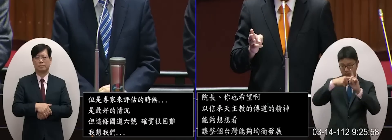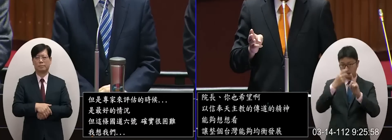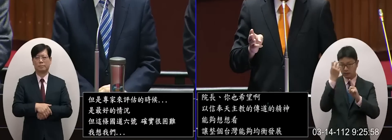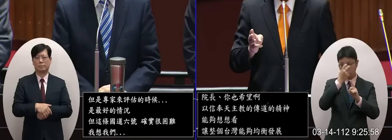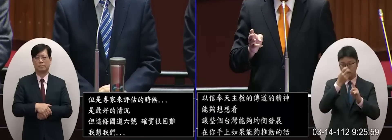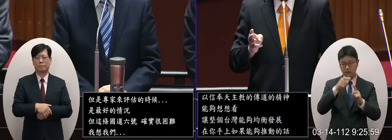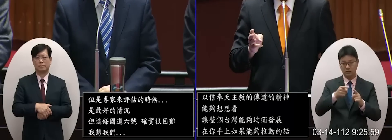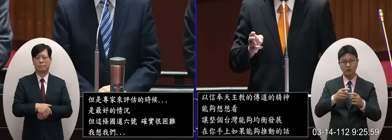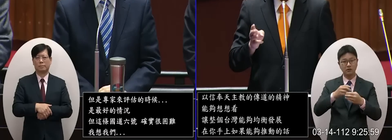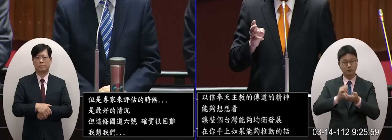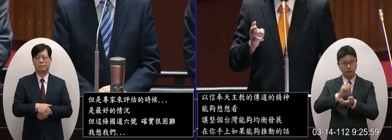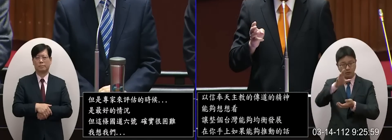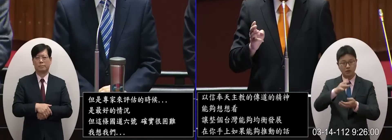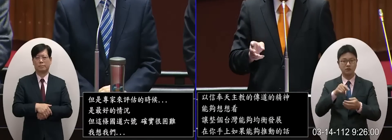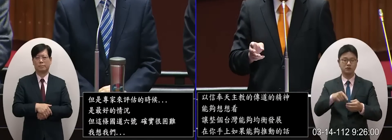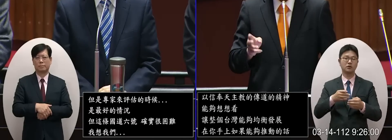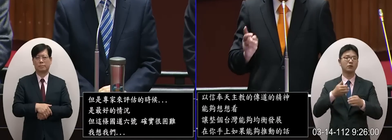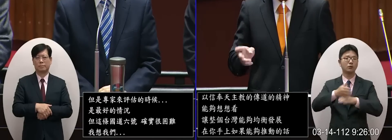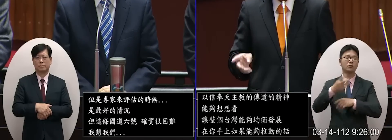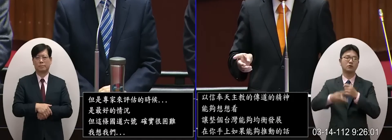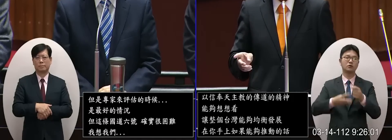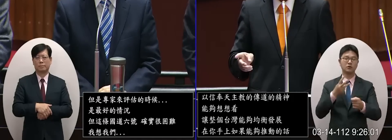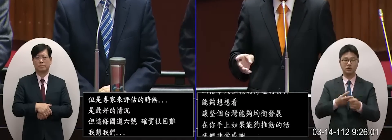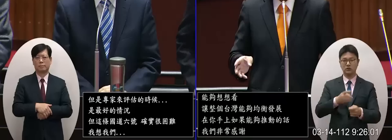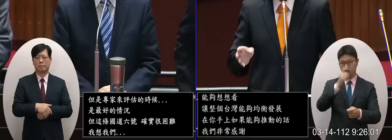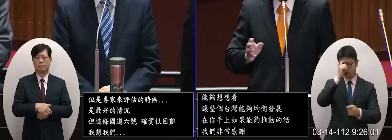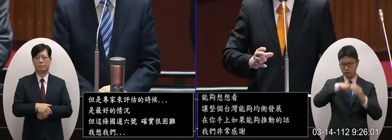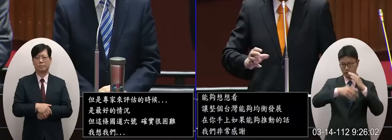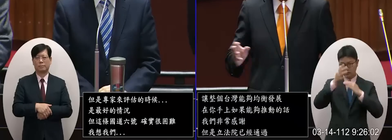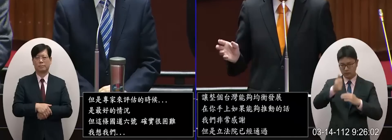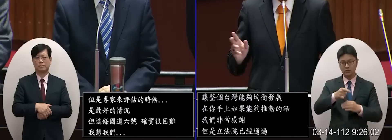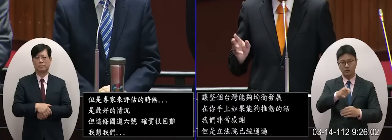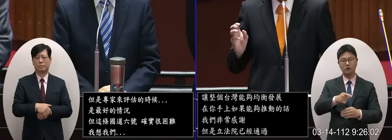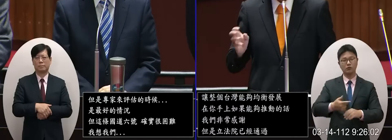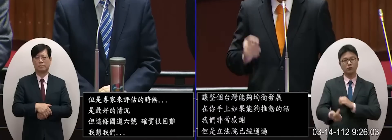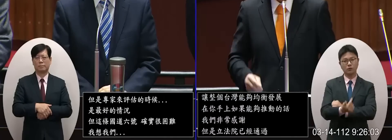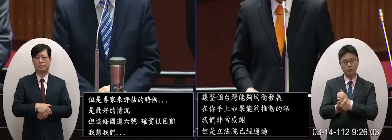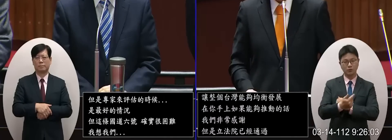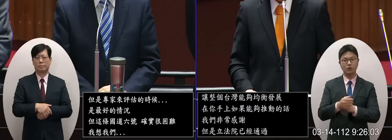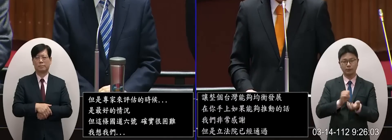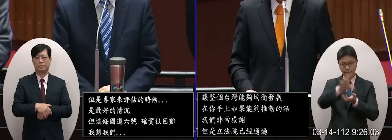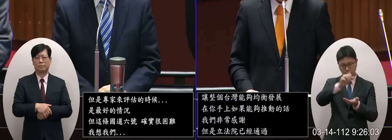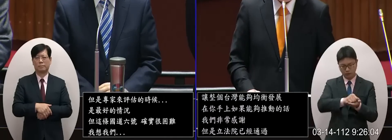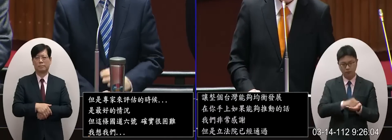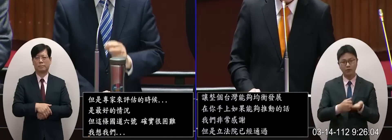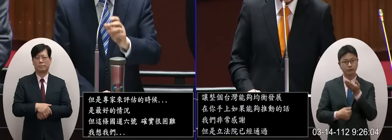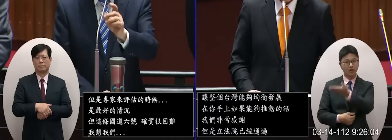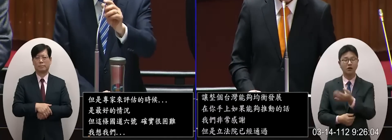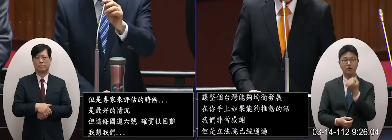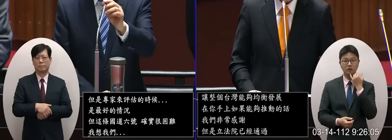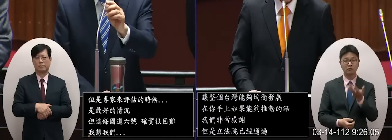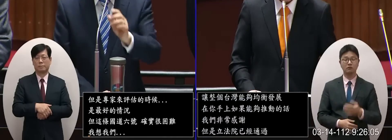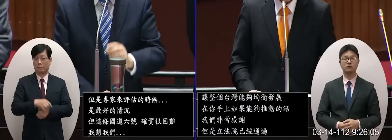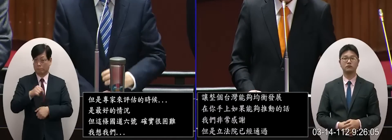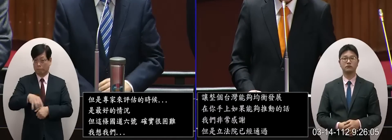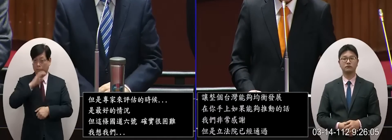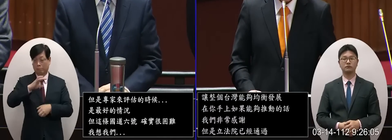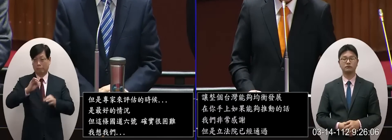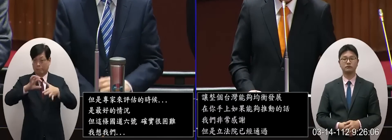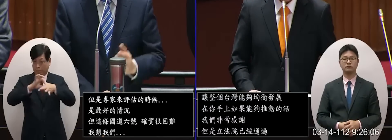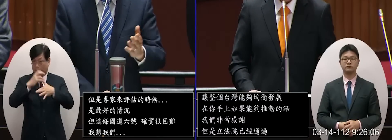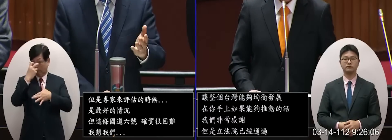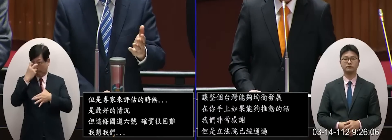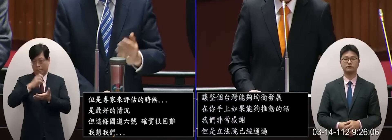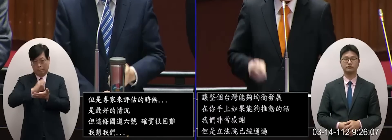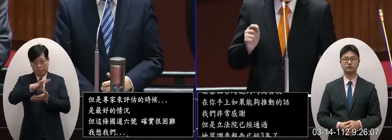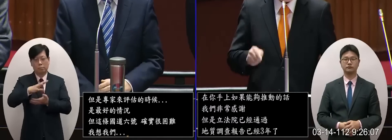3年了， 可能院长要尽快下令，赶快把地质报告先做出来，可以吗？ 好，这个地质报告当然